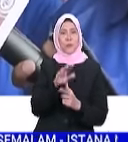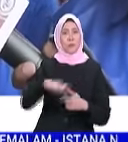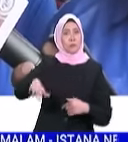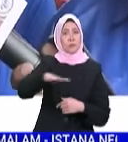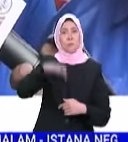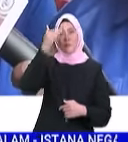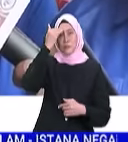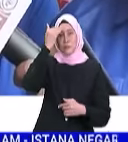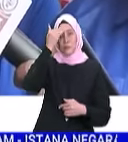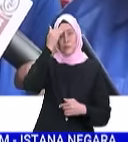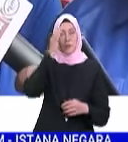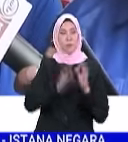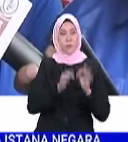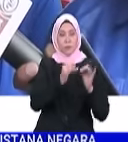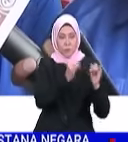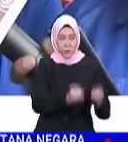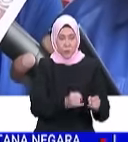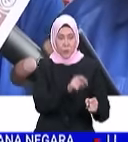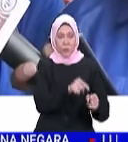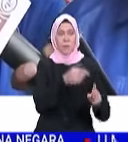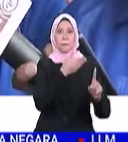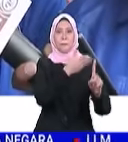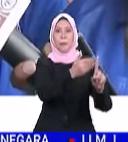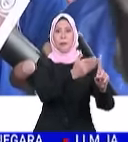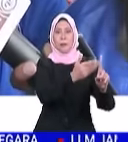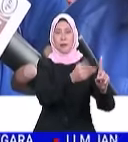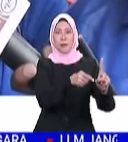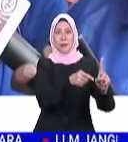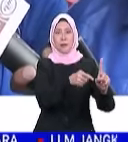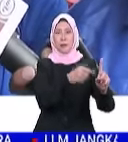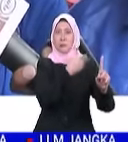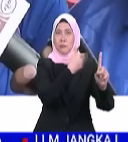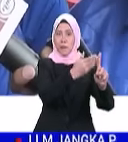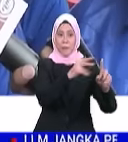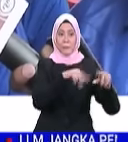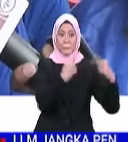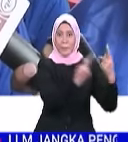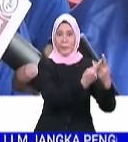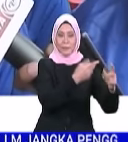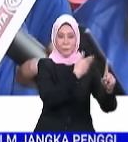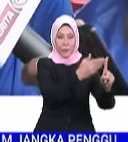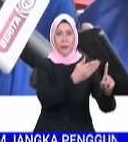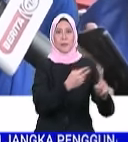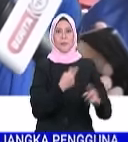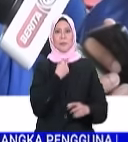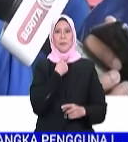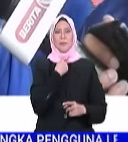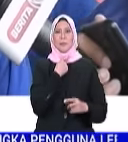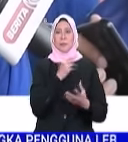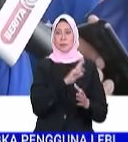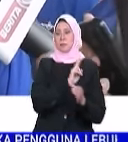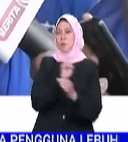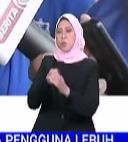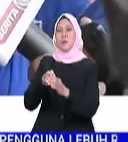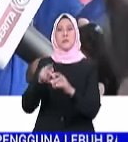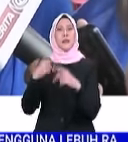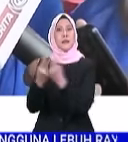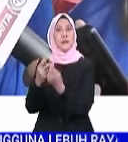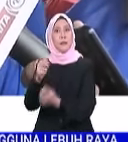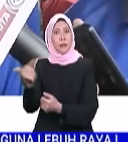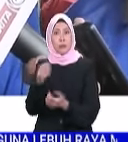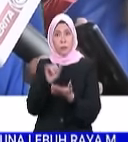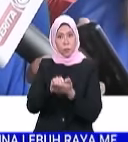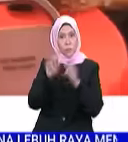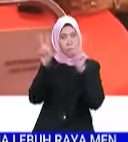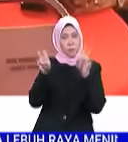tahu, seseorang itu dia dipecat, ditendang daripada parti, dia terpaksa menjadi parti anggota parti lain, adakah itu